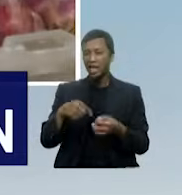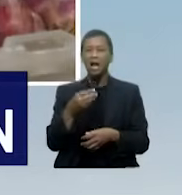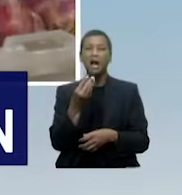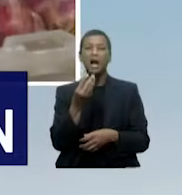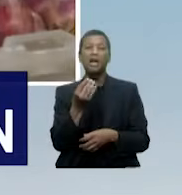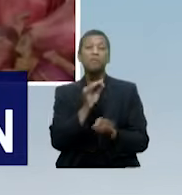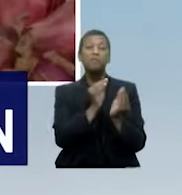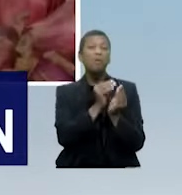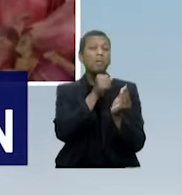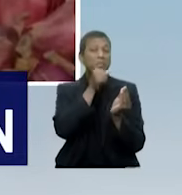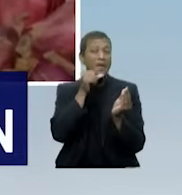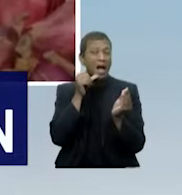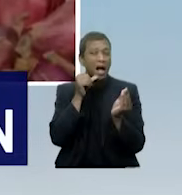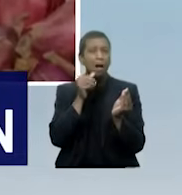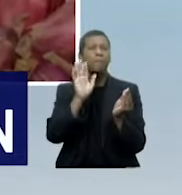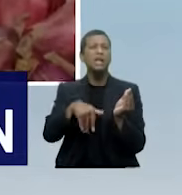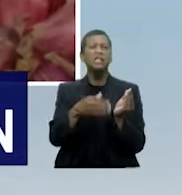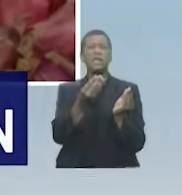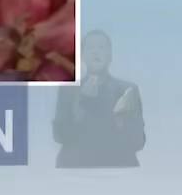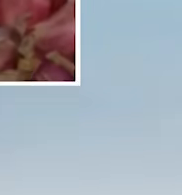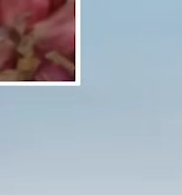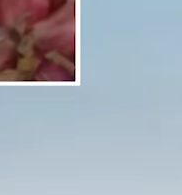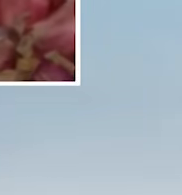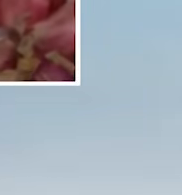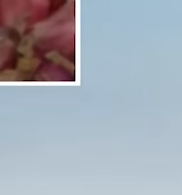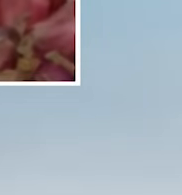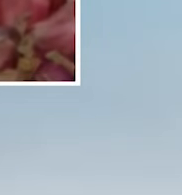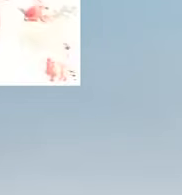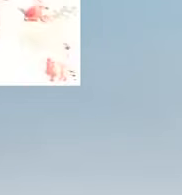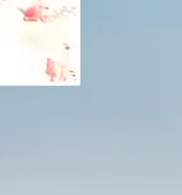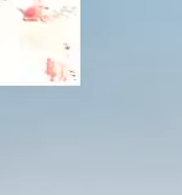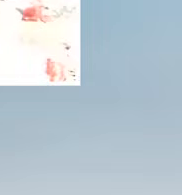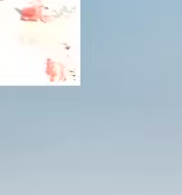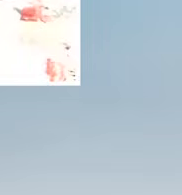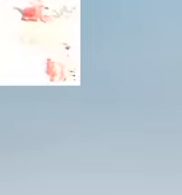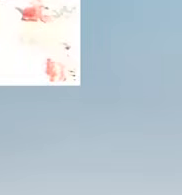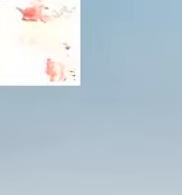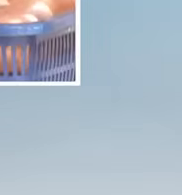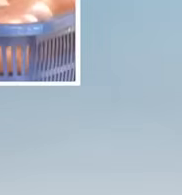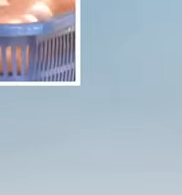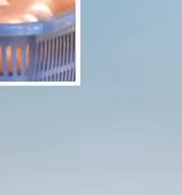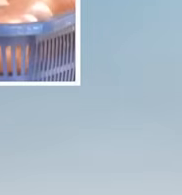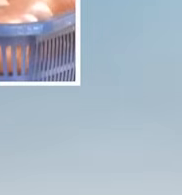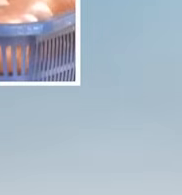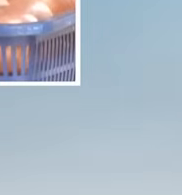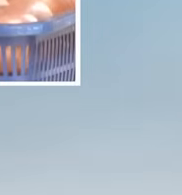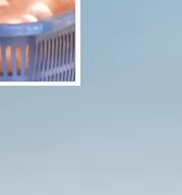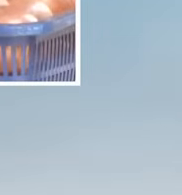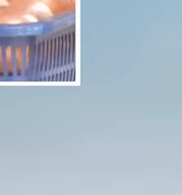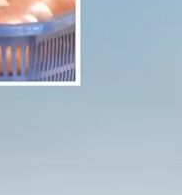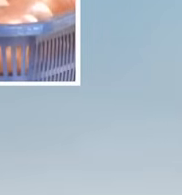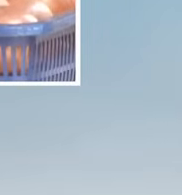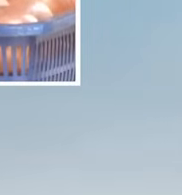yang biasanya dijual dengan harga Rp40.000 kini menjadi Rp65.000. Dan untuk bawang putih sendiri yang biasanya dijual dengan